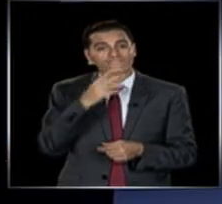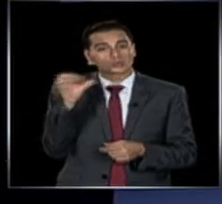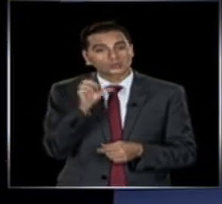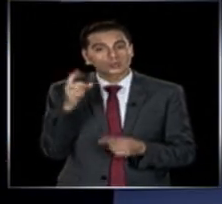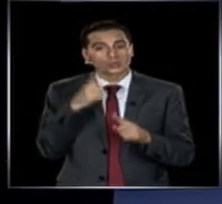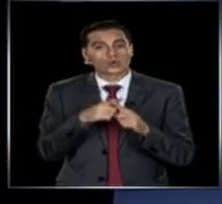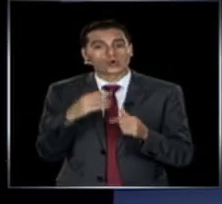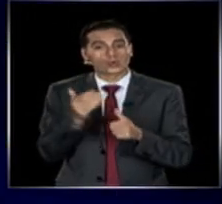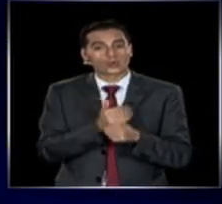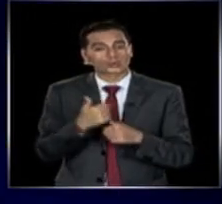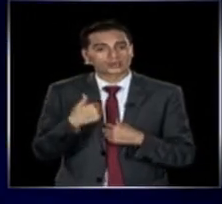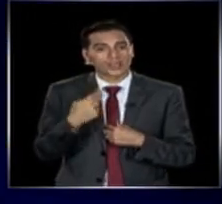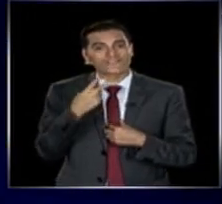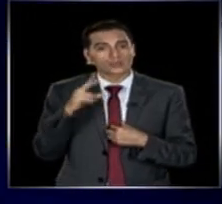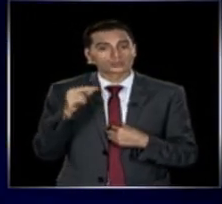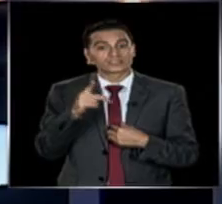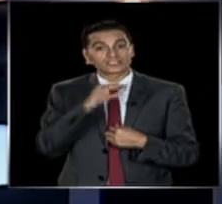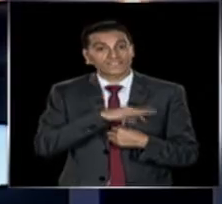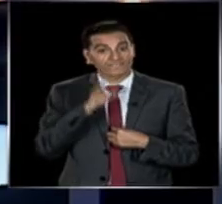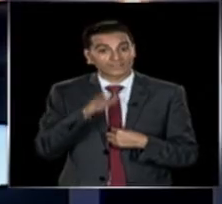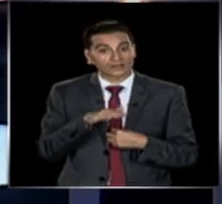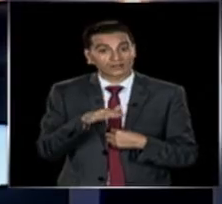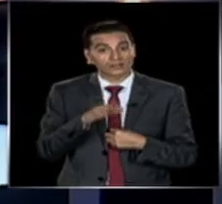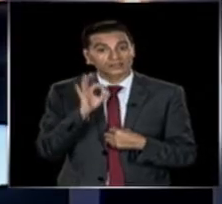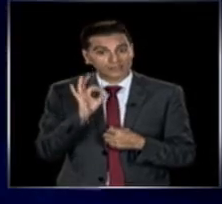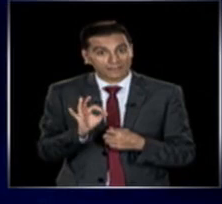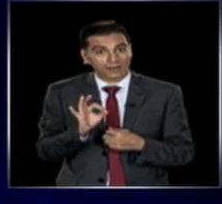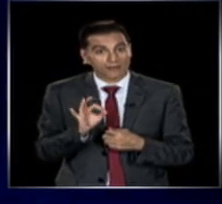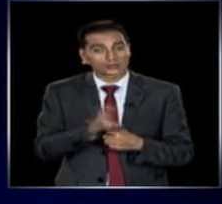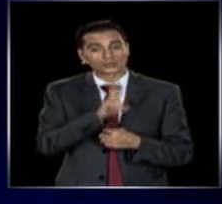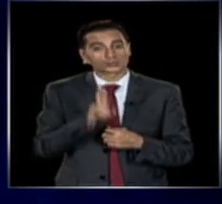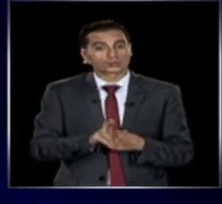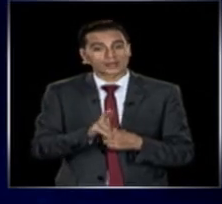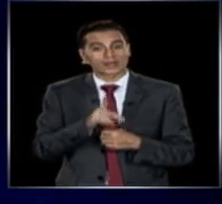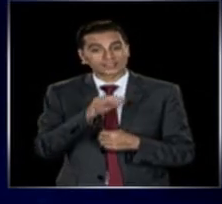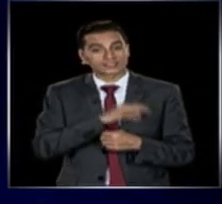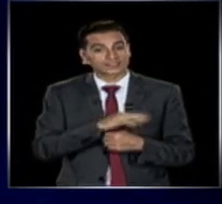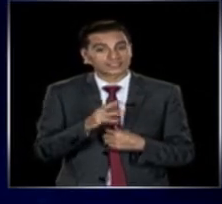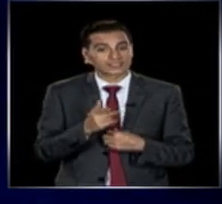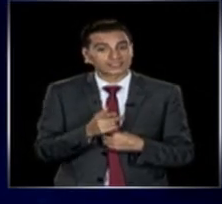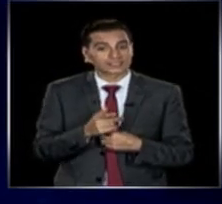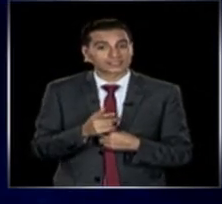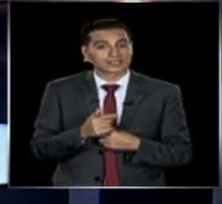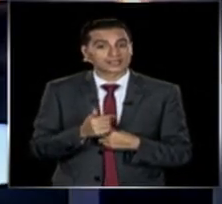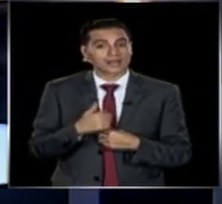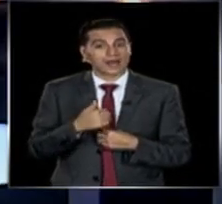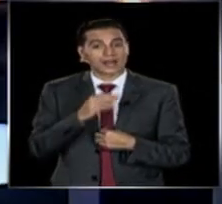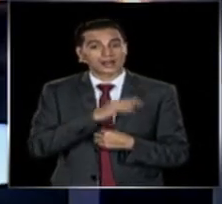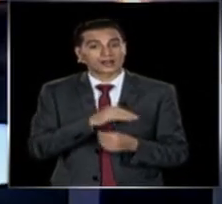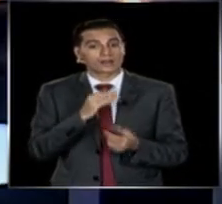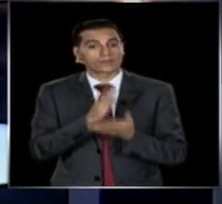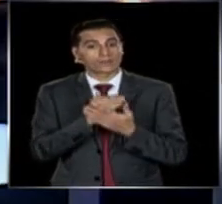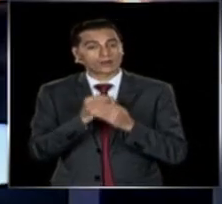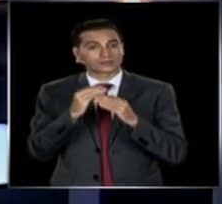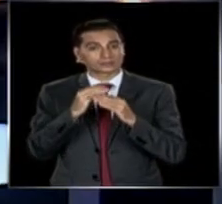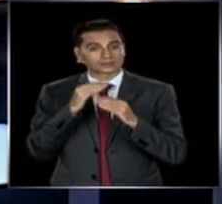من 2020. استفدتي منها؟ خلينا نسأل بوضوح. عملت فيها إيه إيمان؟ استفدتي منها يا إيمان؟ أنا بركب فيها مواصلات لما